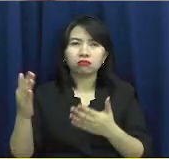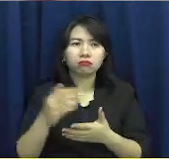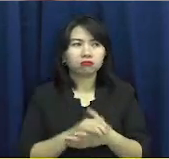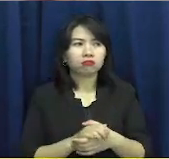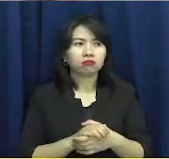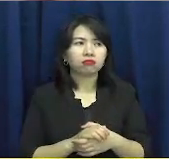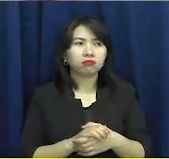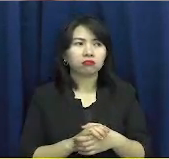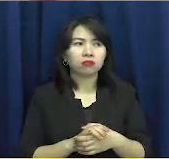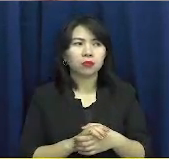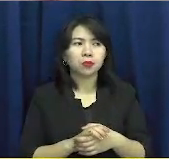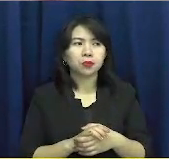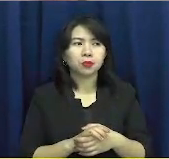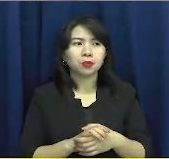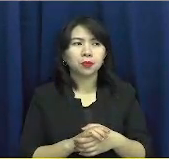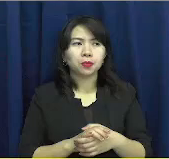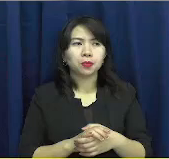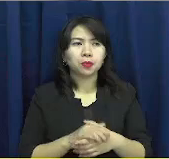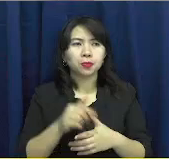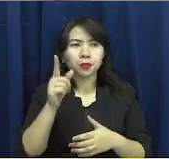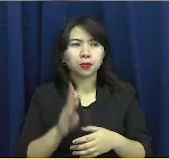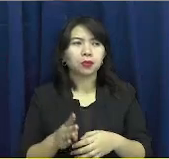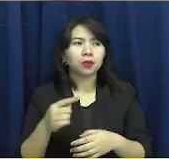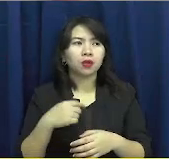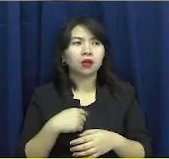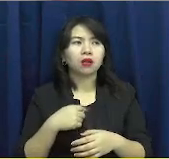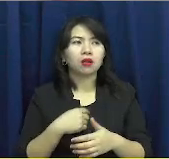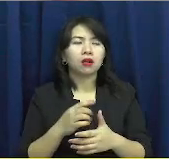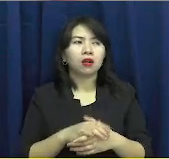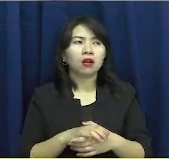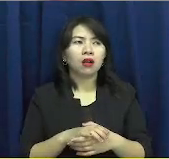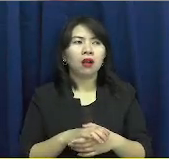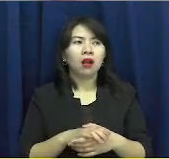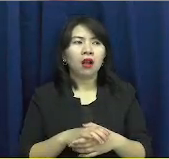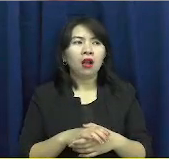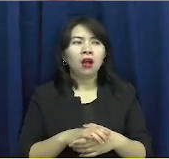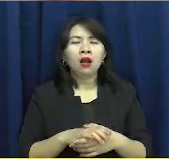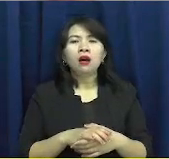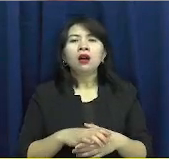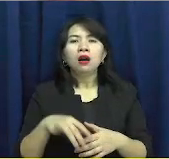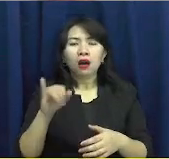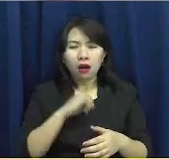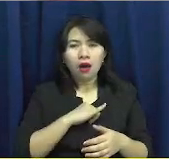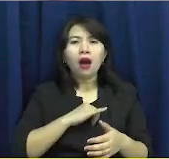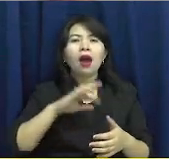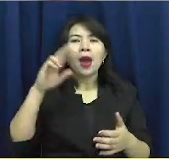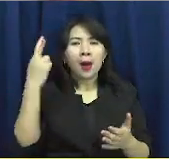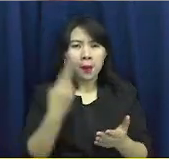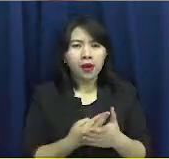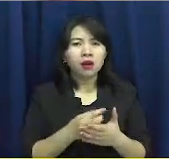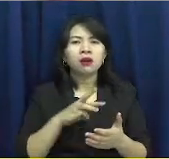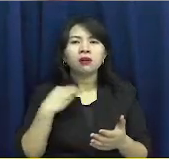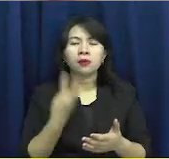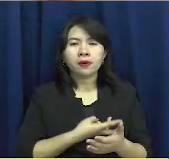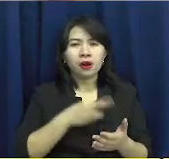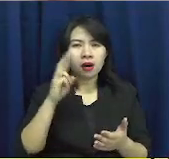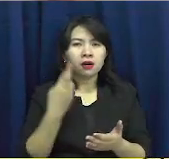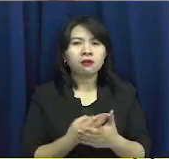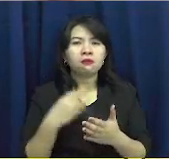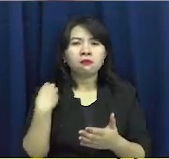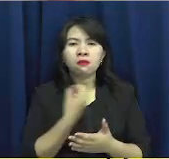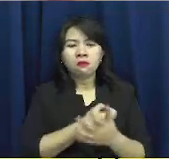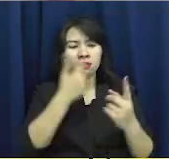goal. Hindi siya na sinasabing masama na wala kaming mga groups. Yeah, Wala kaming grupo. Wala kaming kinukuha